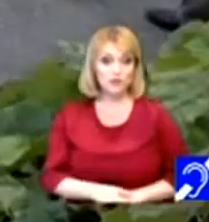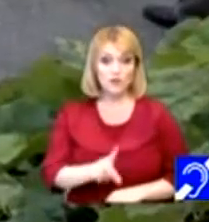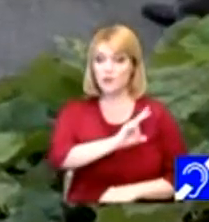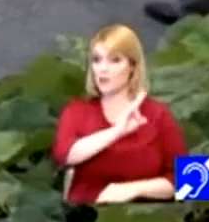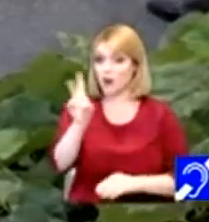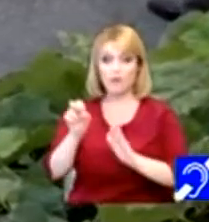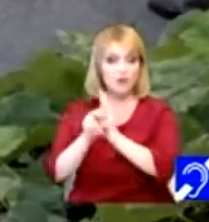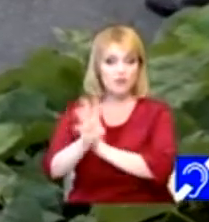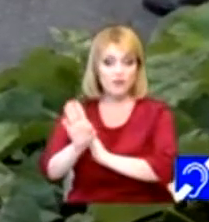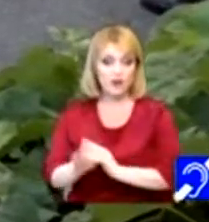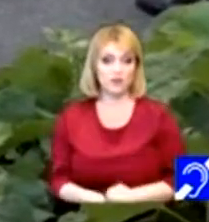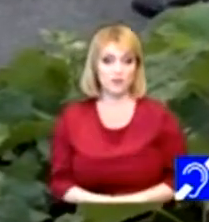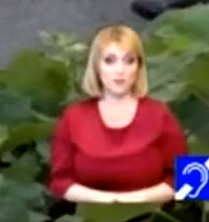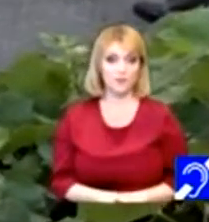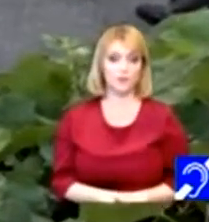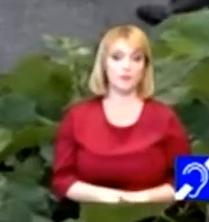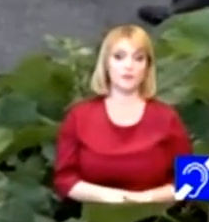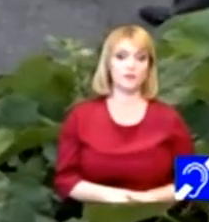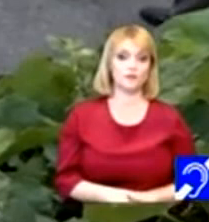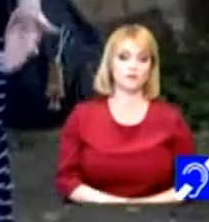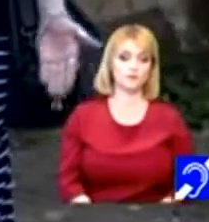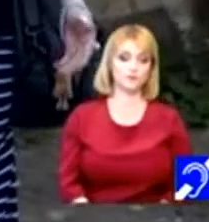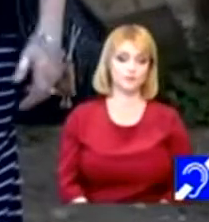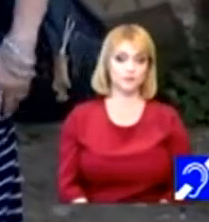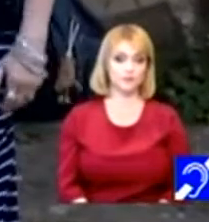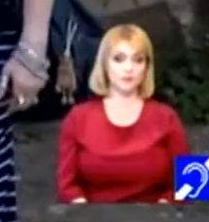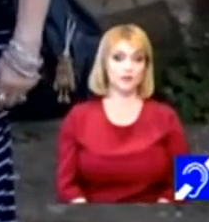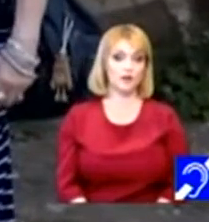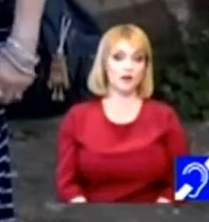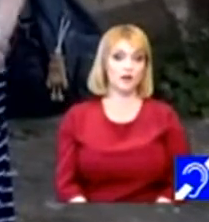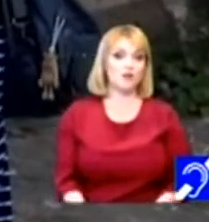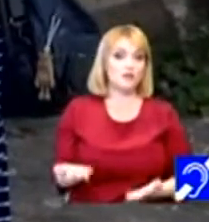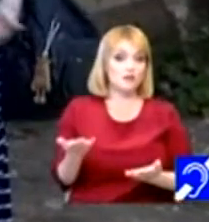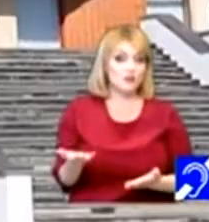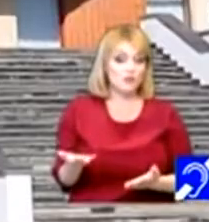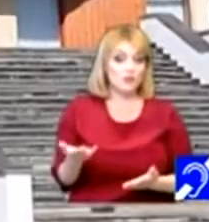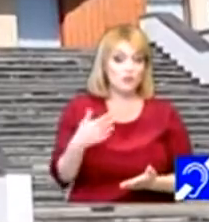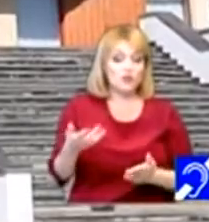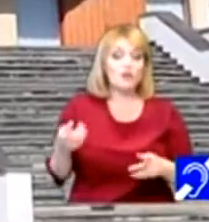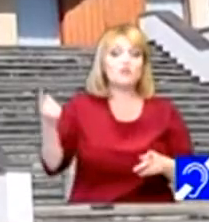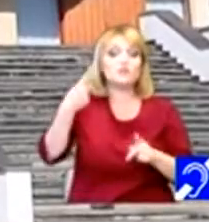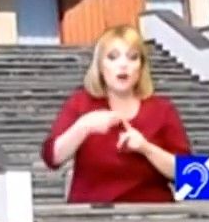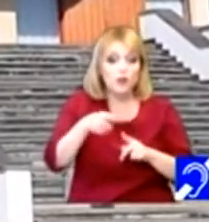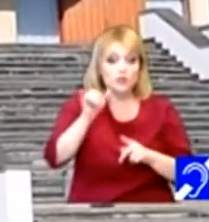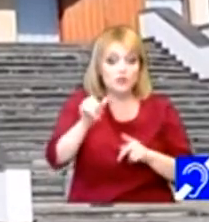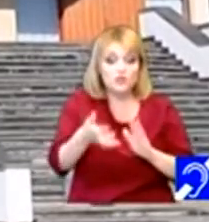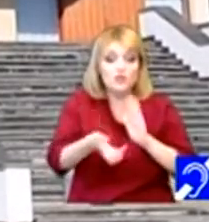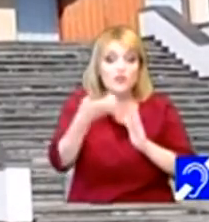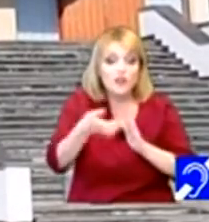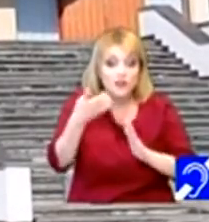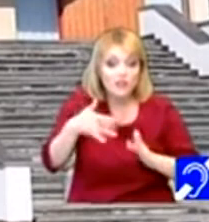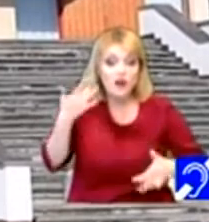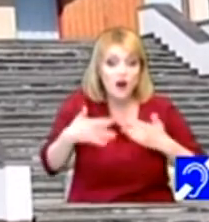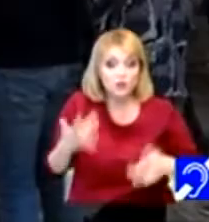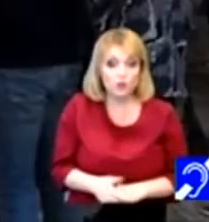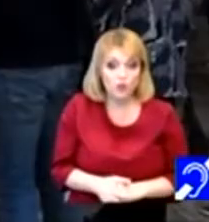alungat. Trupa teatrului spune că decizia este lipsită de temei, mai ales că instituția duce lipsă acută de actori. Noi refuzăm să lucrăm cu acest director.